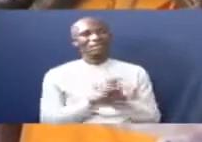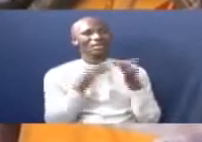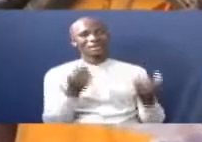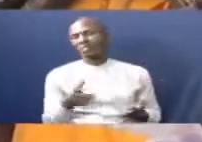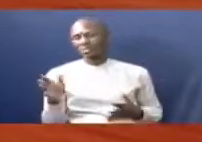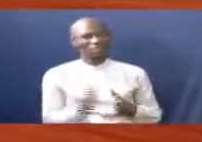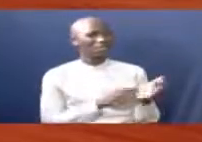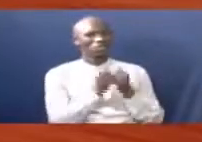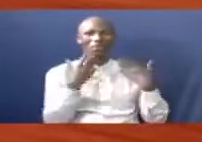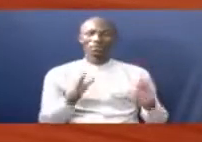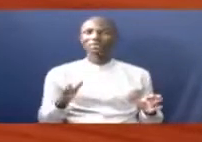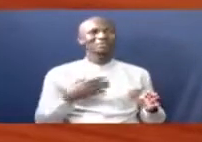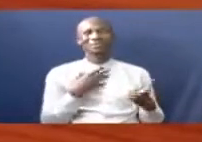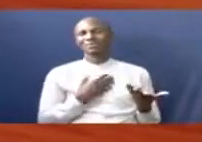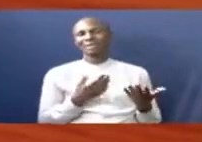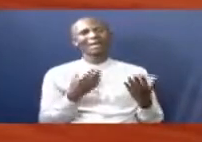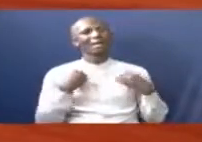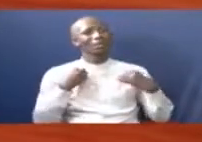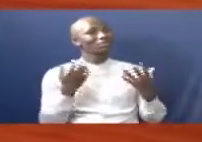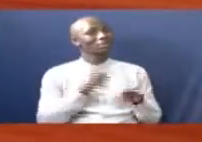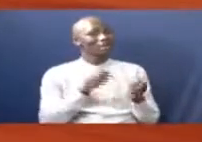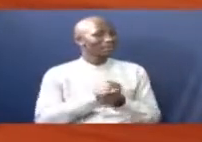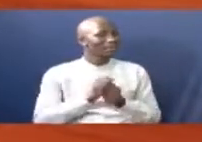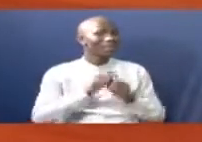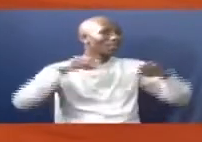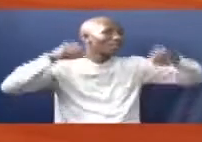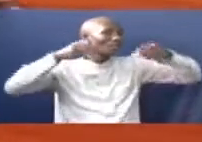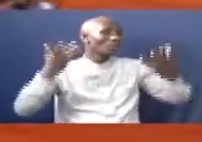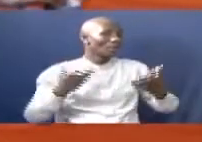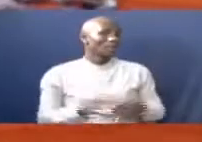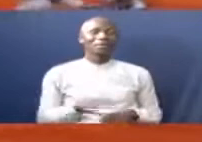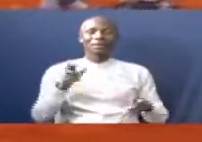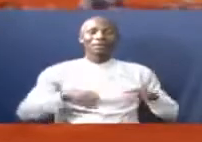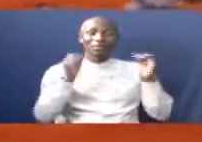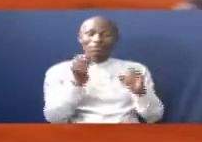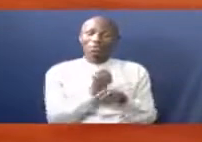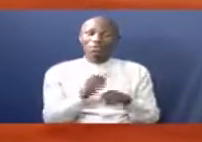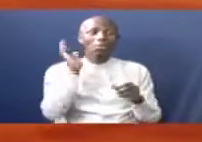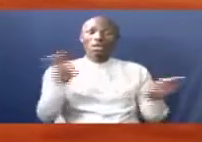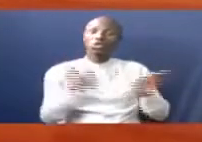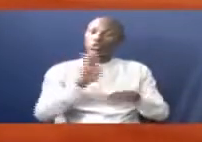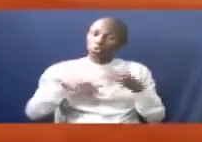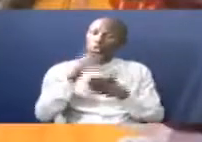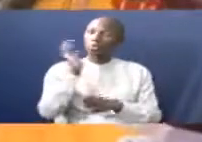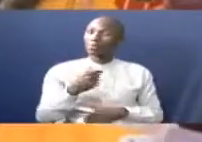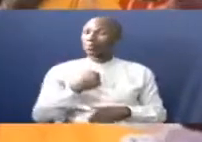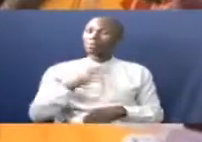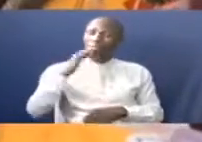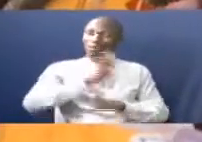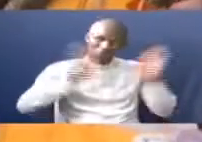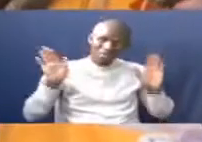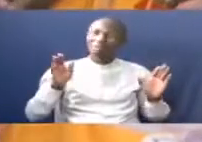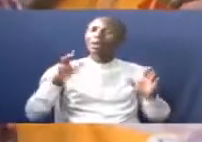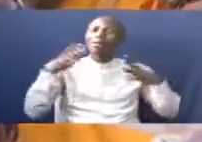jana ngi ba tingo mundu ani ka ngwa ba ko u pa pa la ba le da tu so bwe tu vinga bwo ndo bio anye na ne no